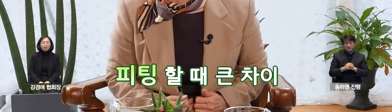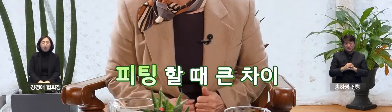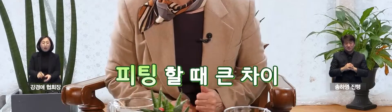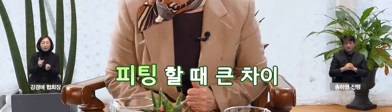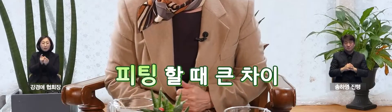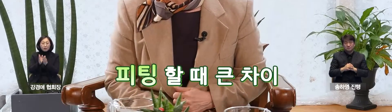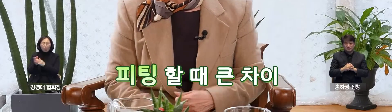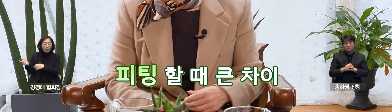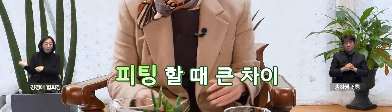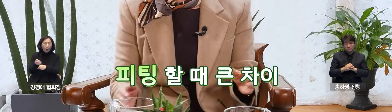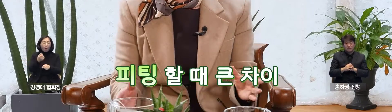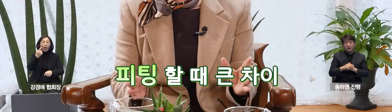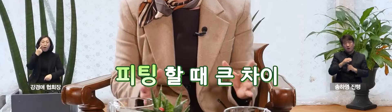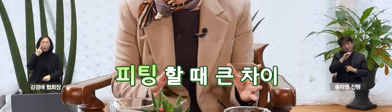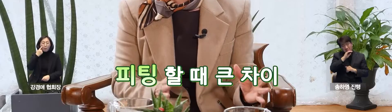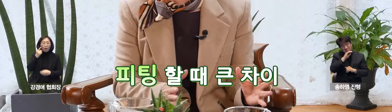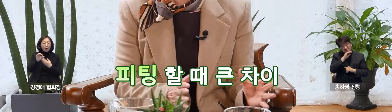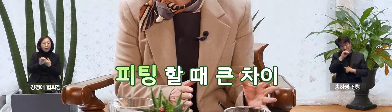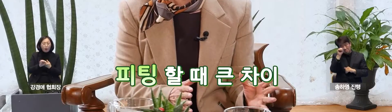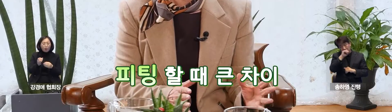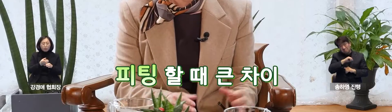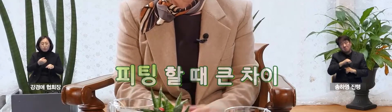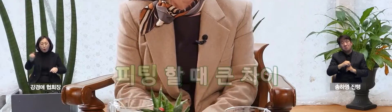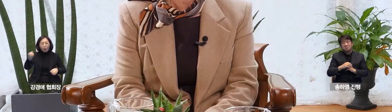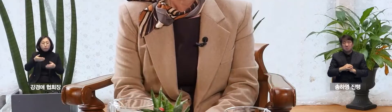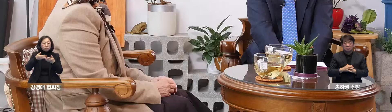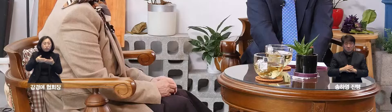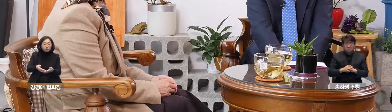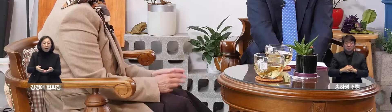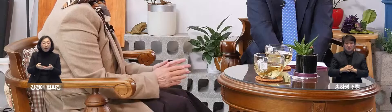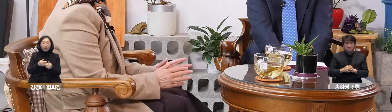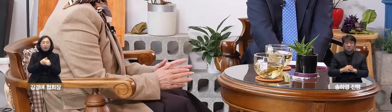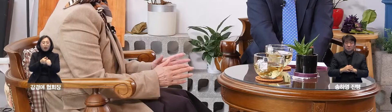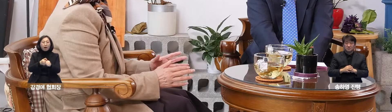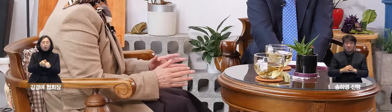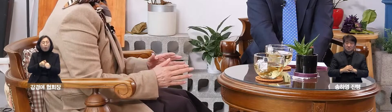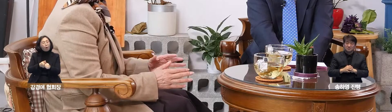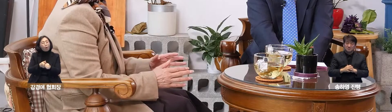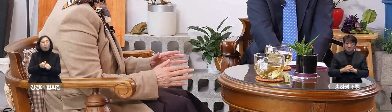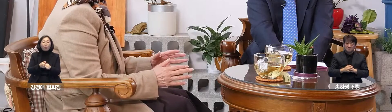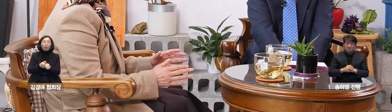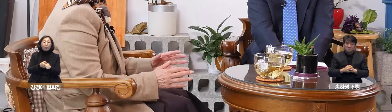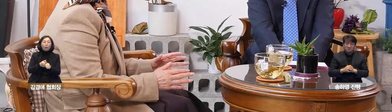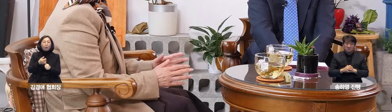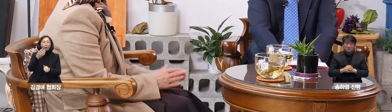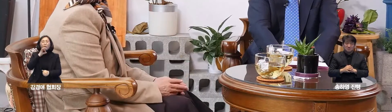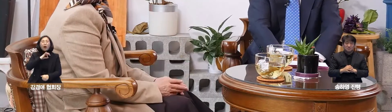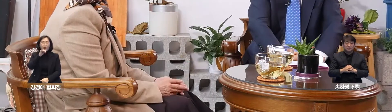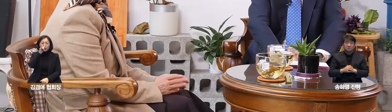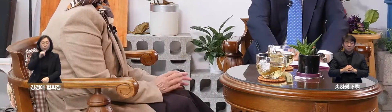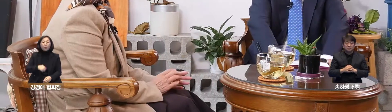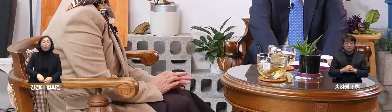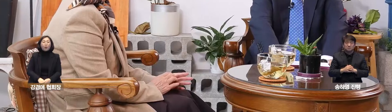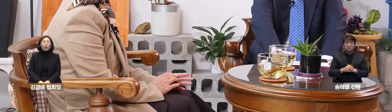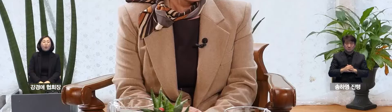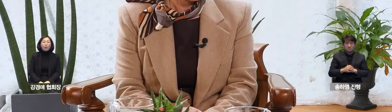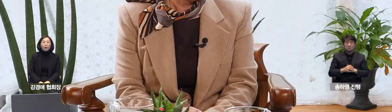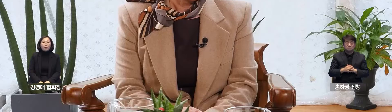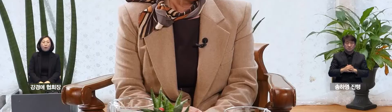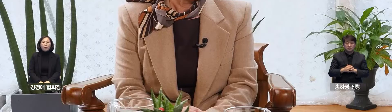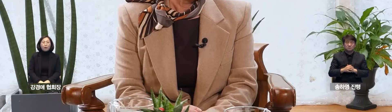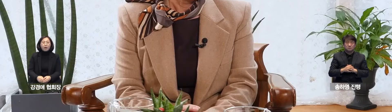때는 어마어마한 차이를 가져오게 돼요. 그래서 이렇게 개인에 맞춰서 할 수 있는 것을 저희가 헤드를 만들